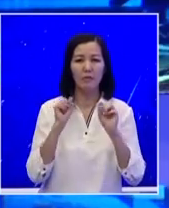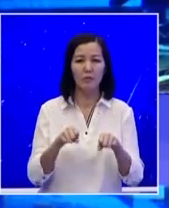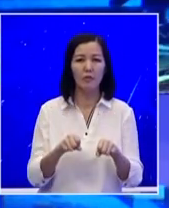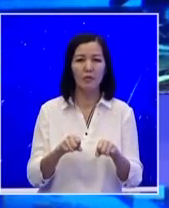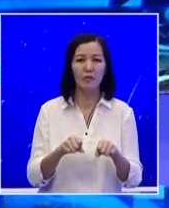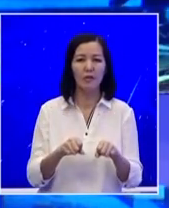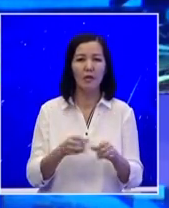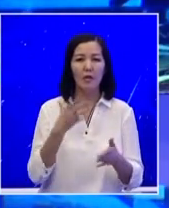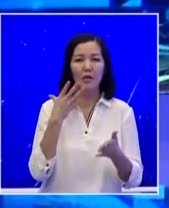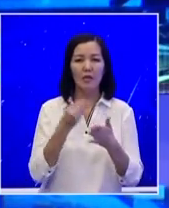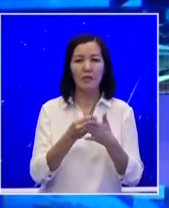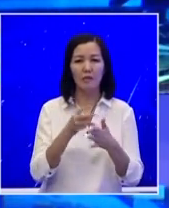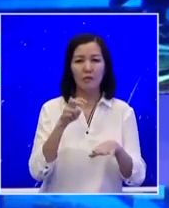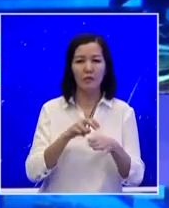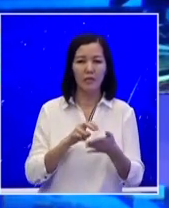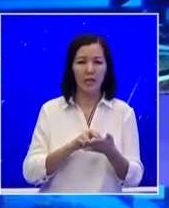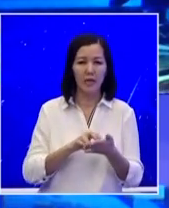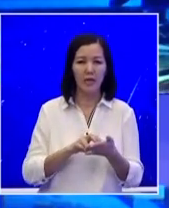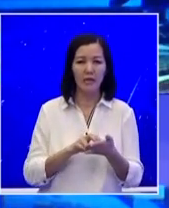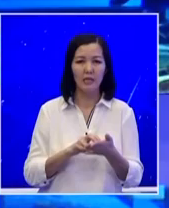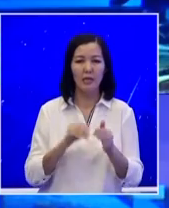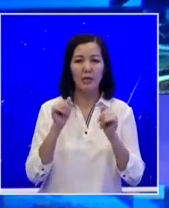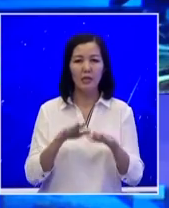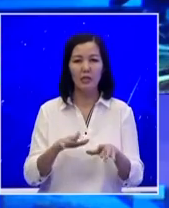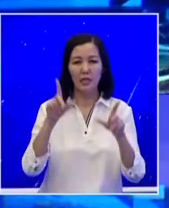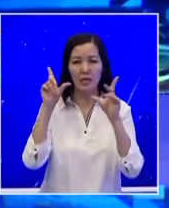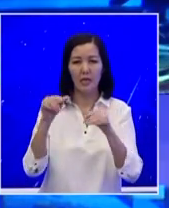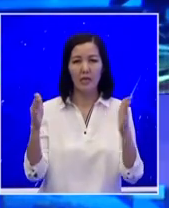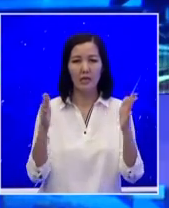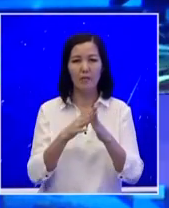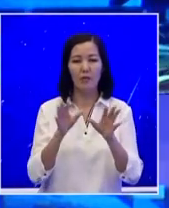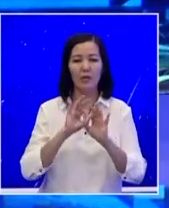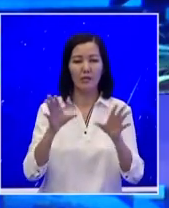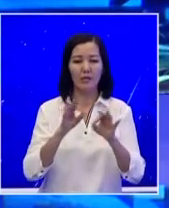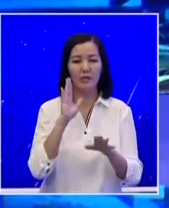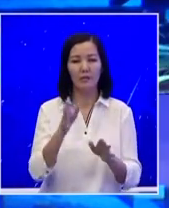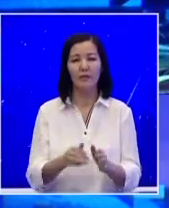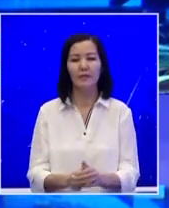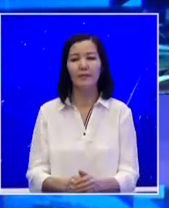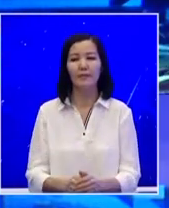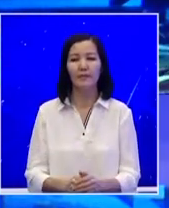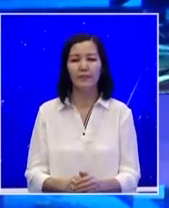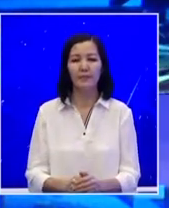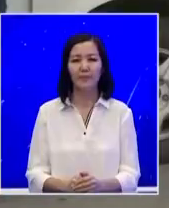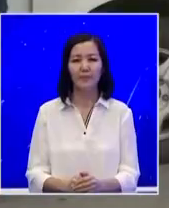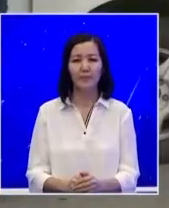возможности, в связи с чем они на свой страх и риск решили ехать домой, рассказывает Антон Хатиновский.